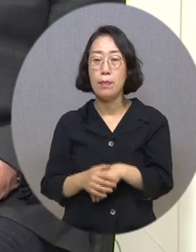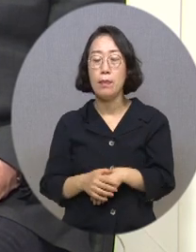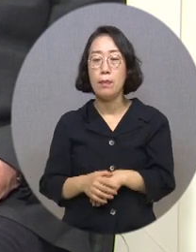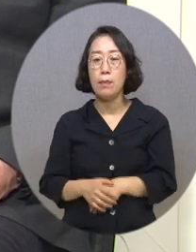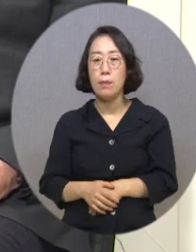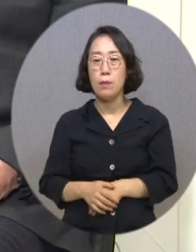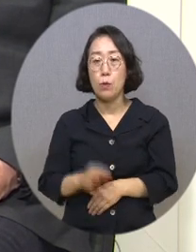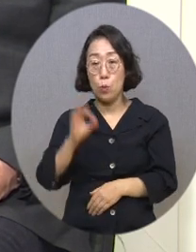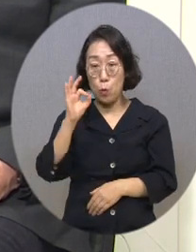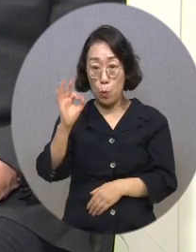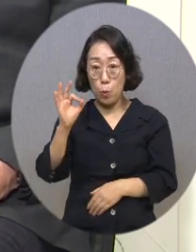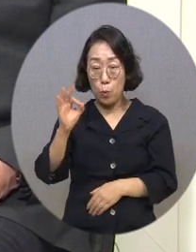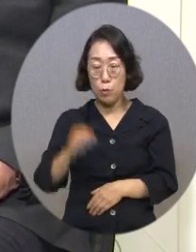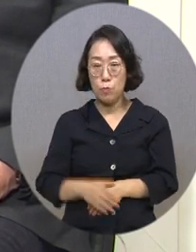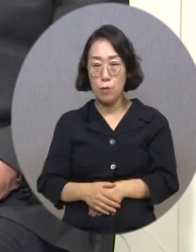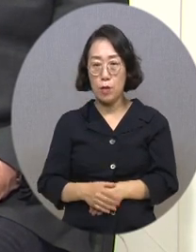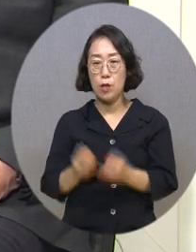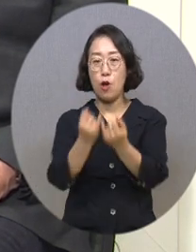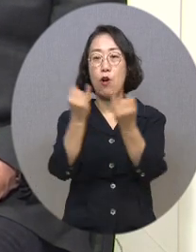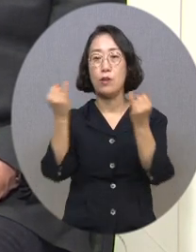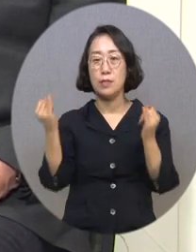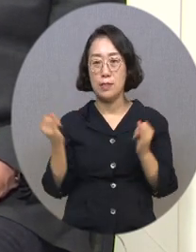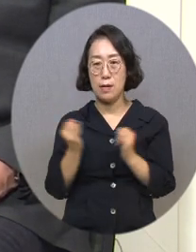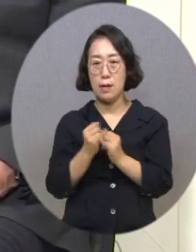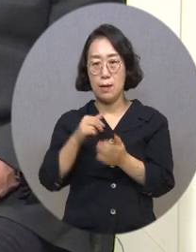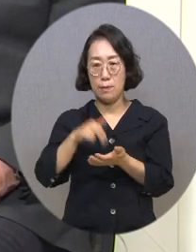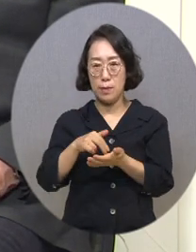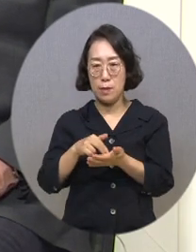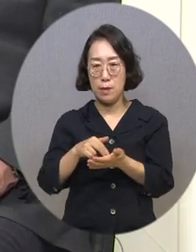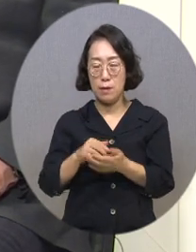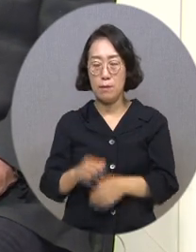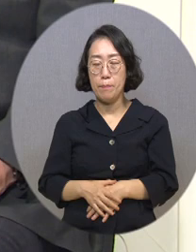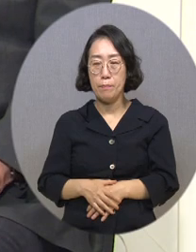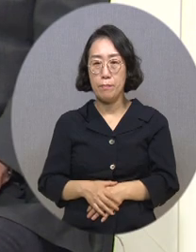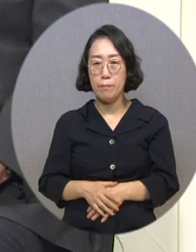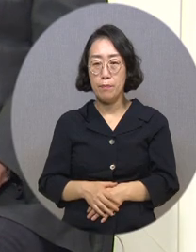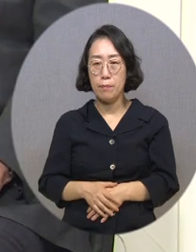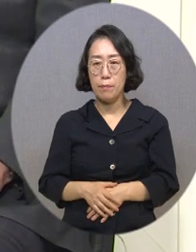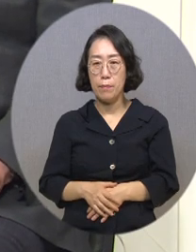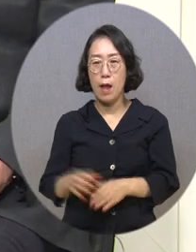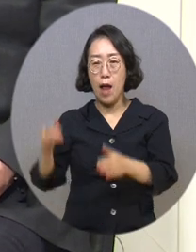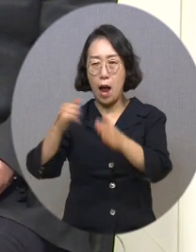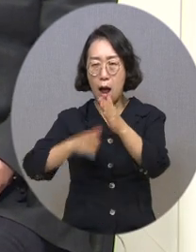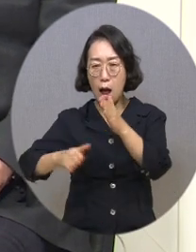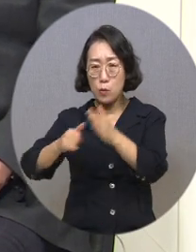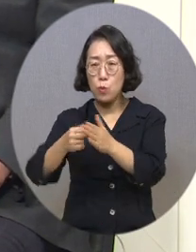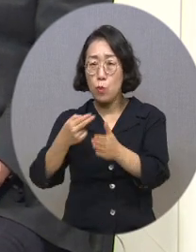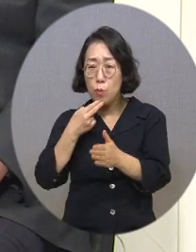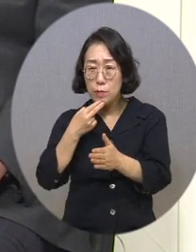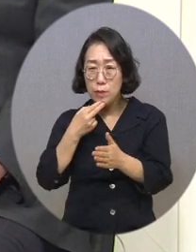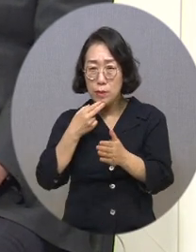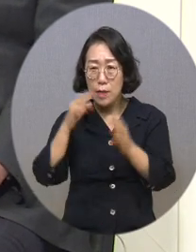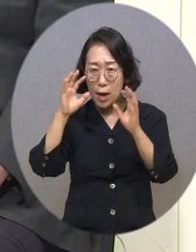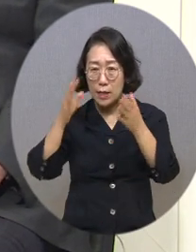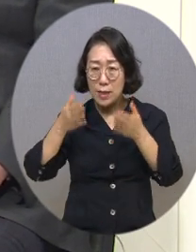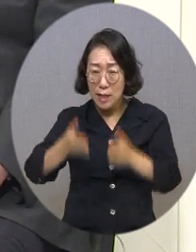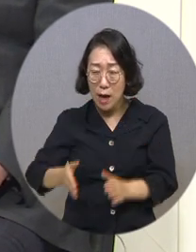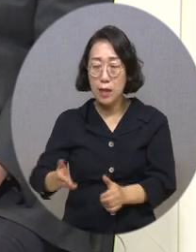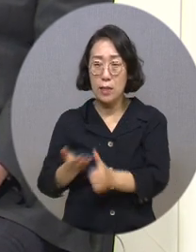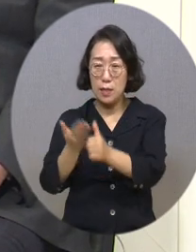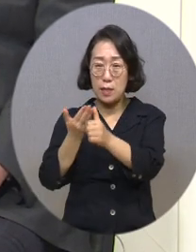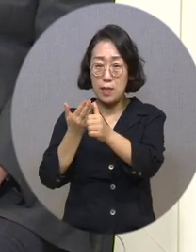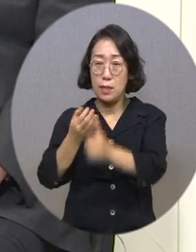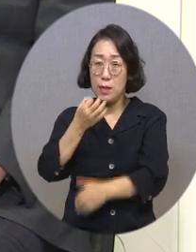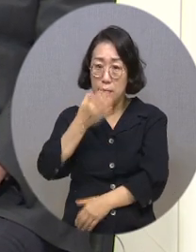저작권을 저희가 여자다 보니까 얼마나 그 미혼모 분들이 힘들게 세상을 살아나갈지에 대한